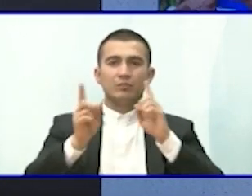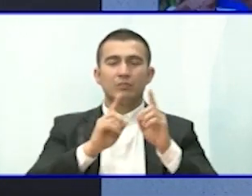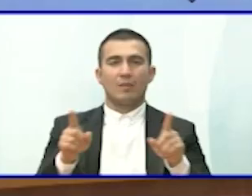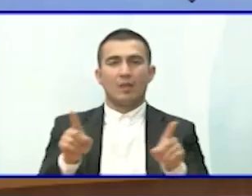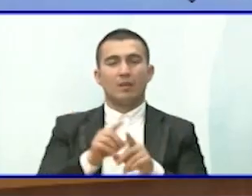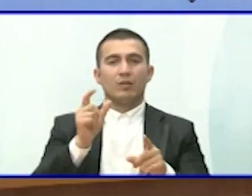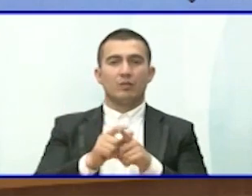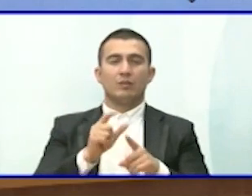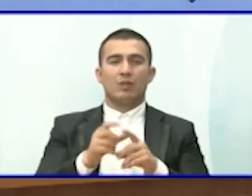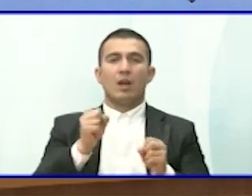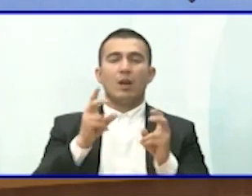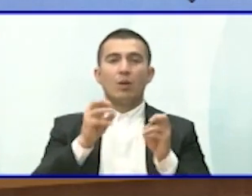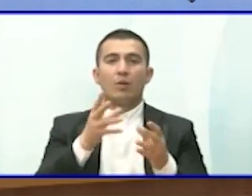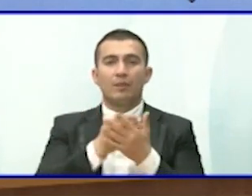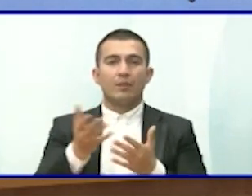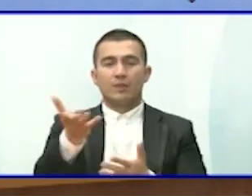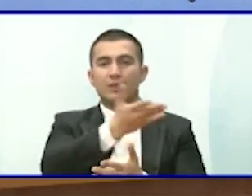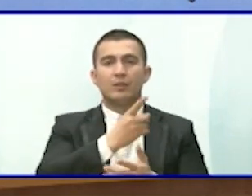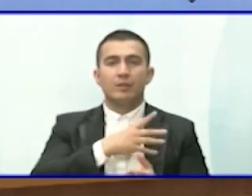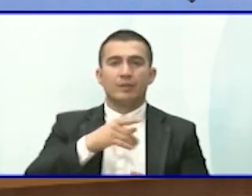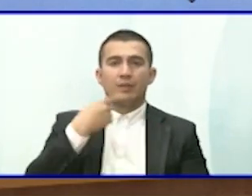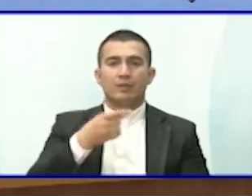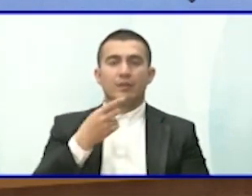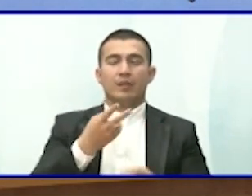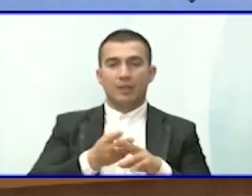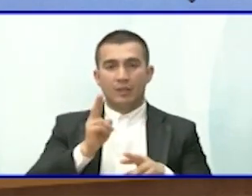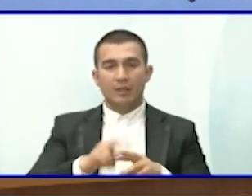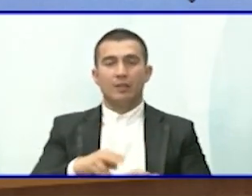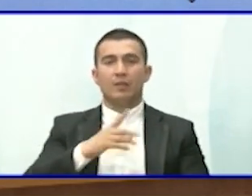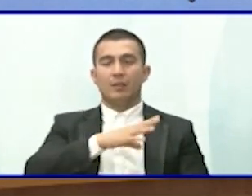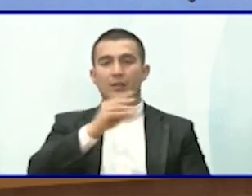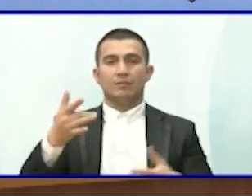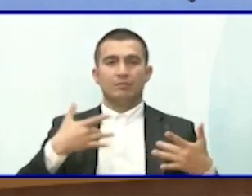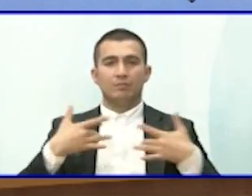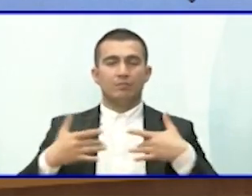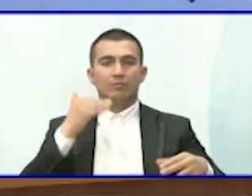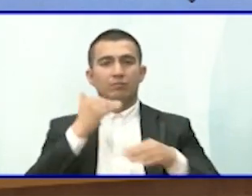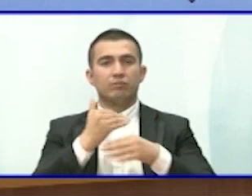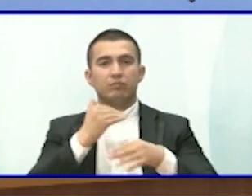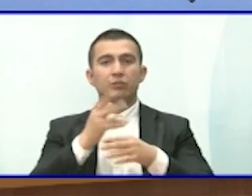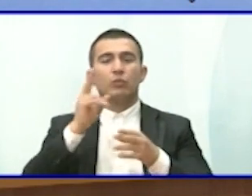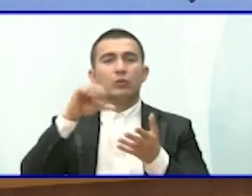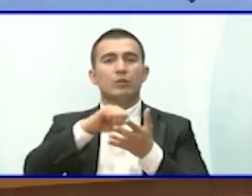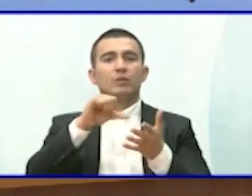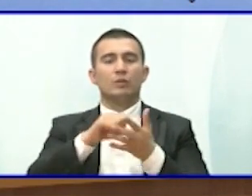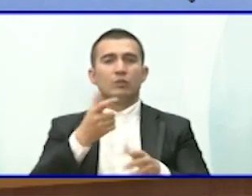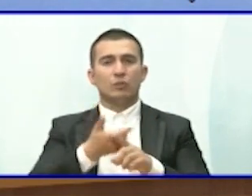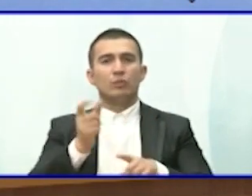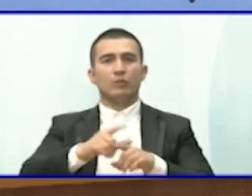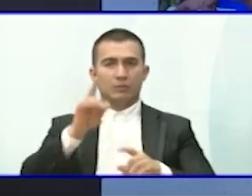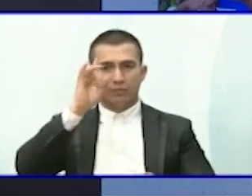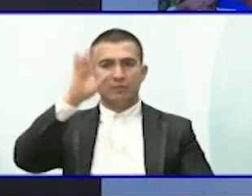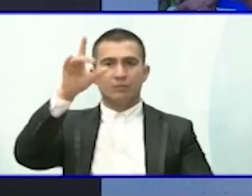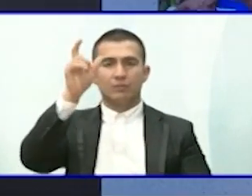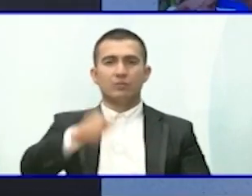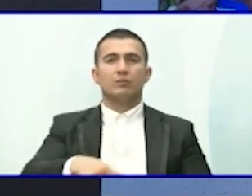ком вы говорили мы говорили об артистах сериала сила в единстве